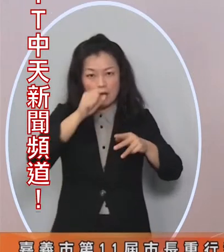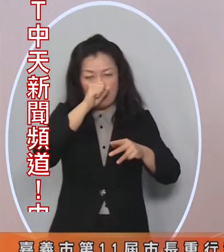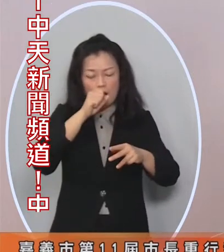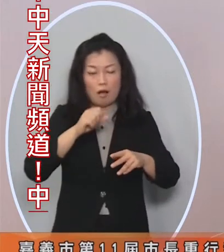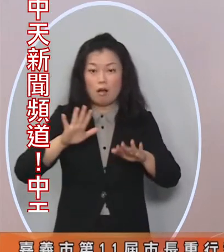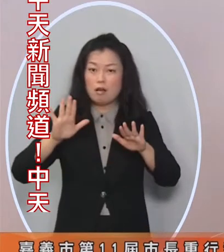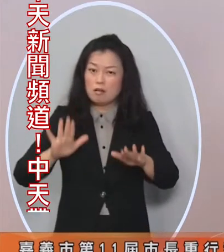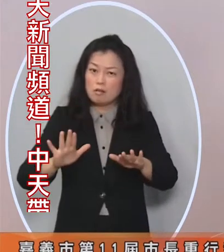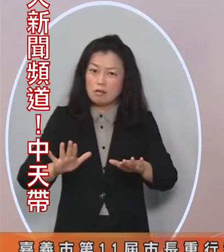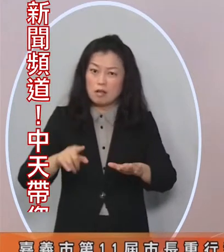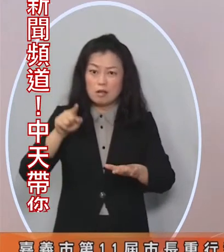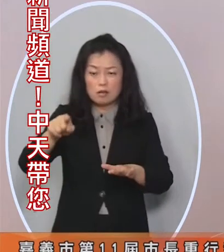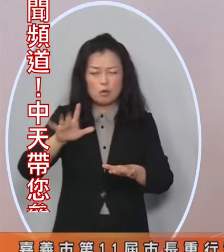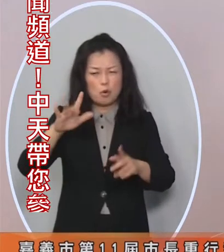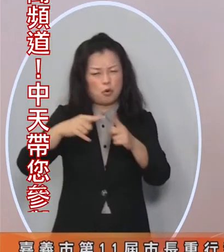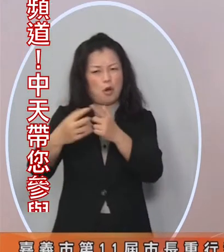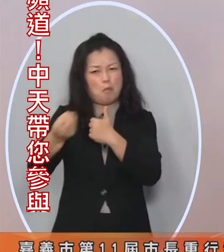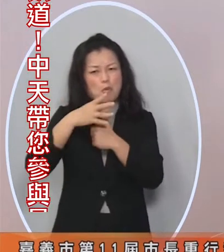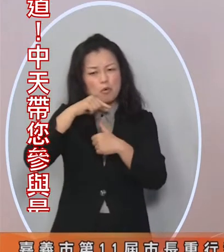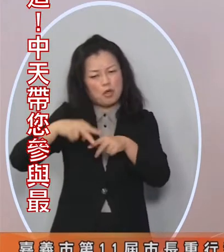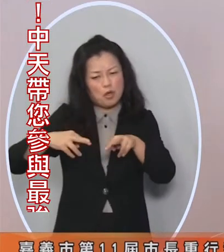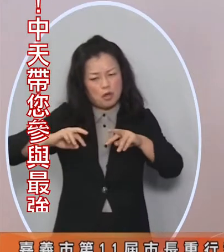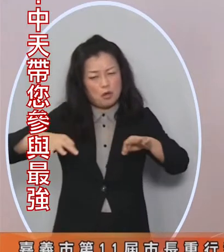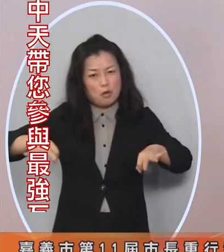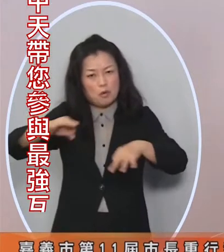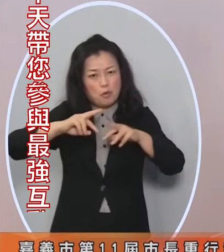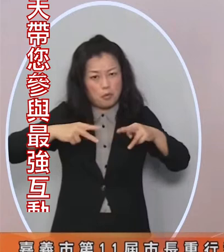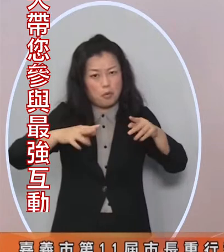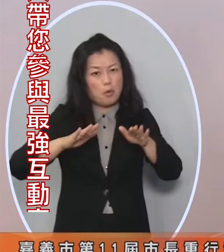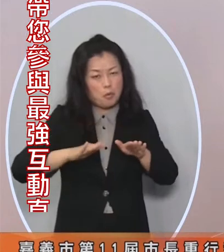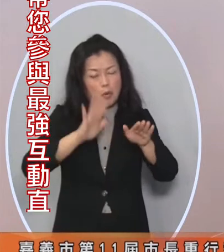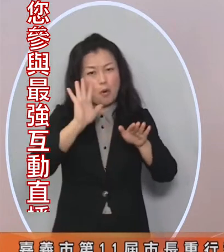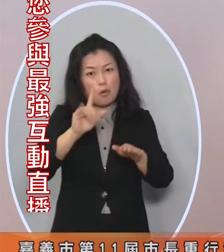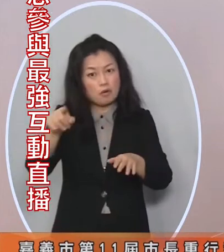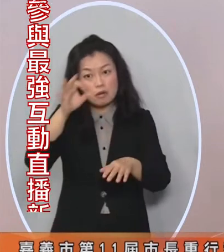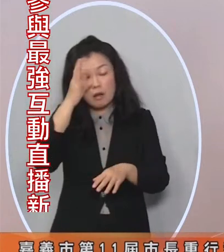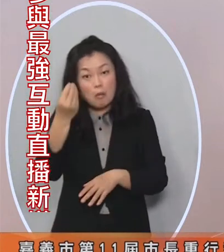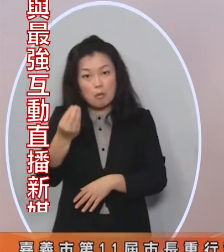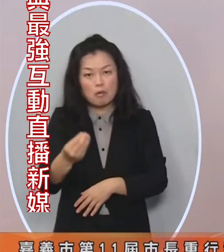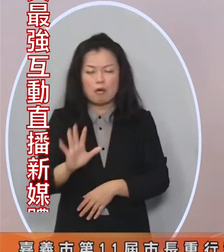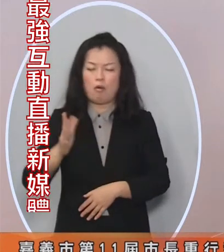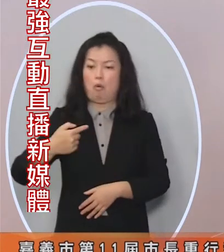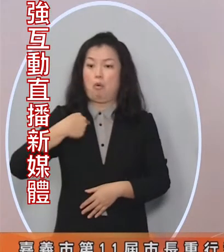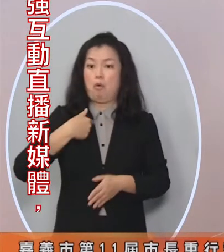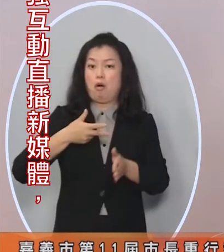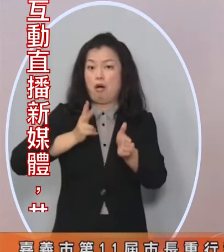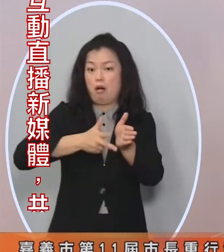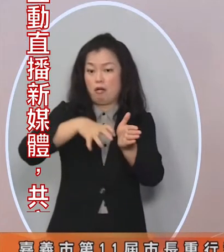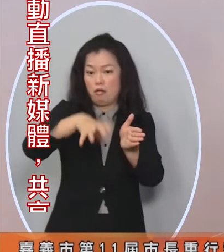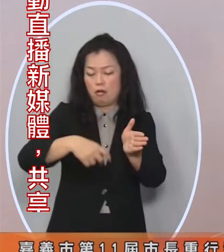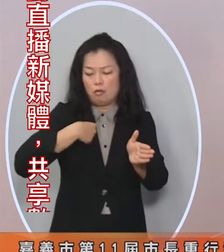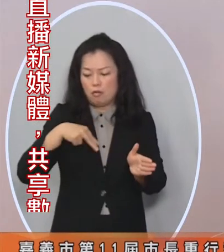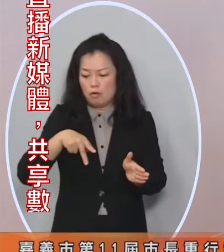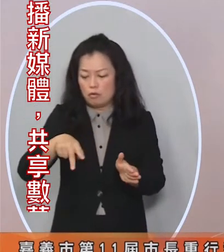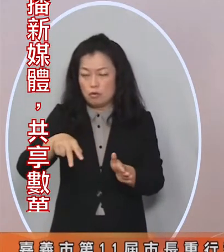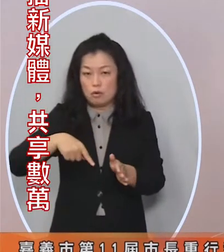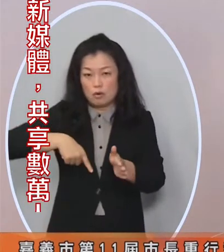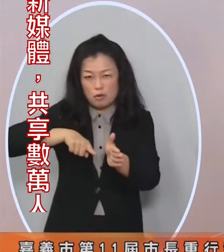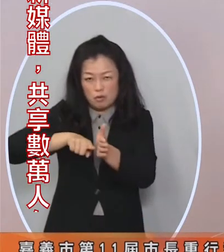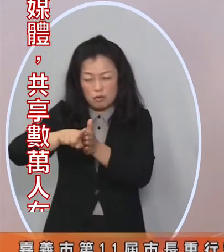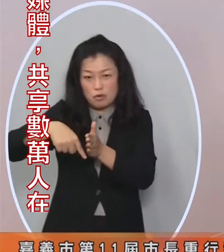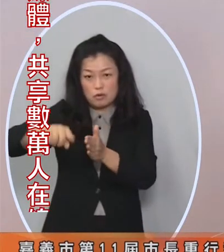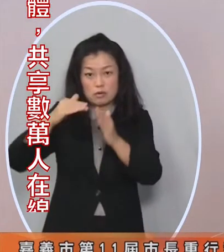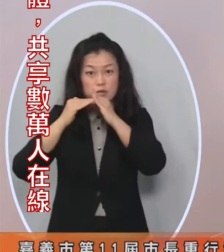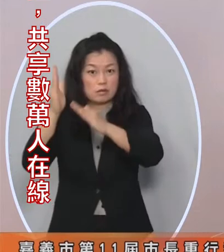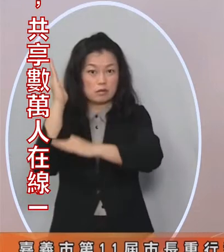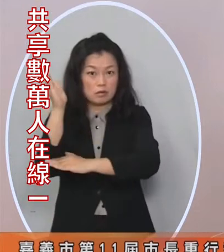来？我说我从嘉义市火车站出来，一直走到我们的嘉义市政府，然后再